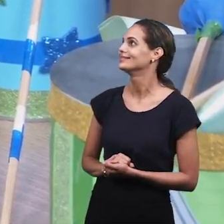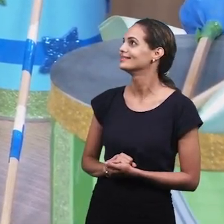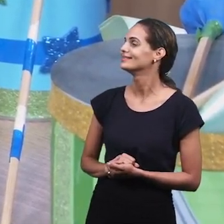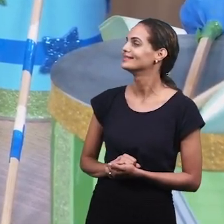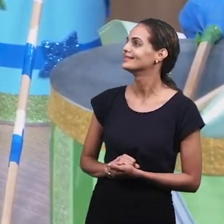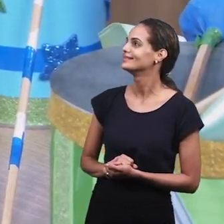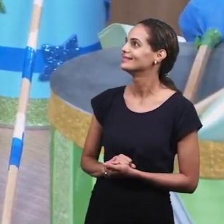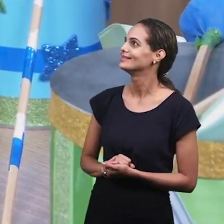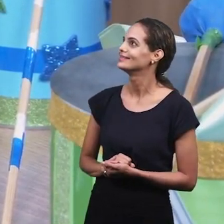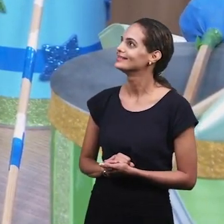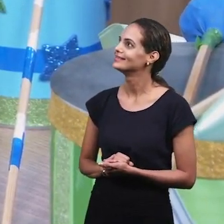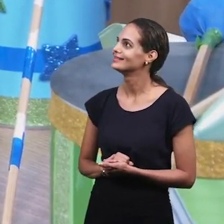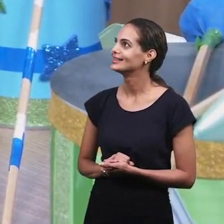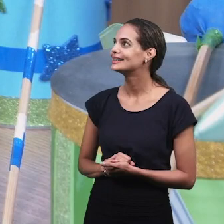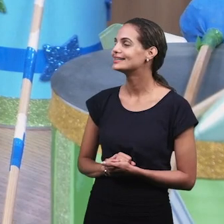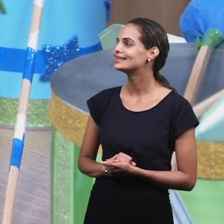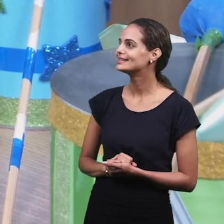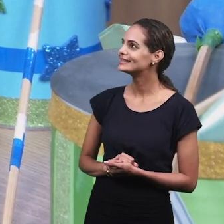la décoration.